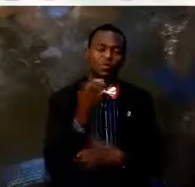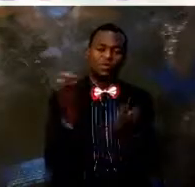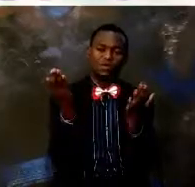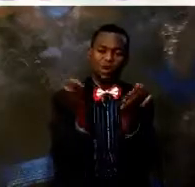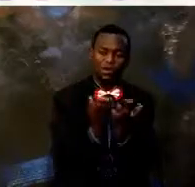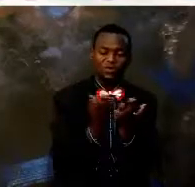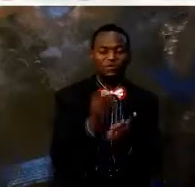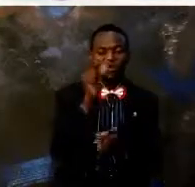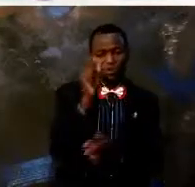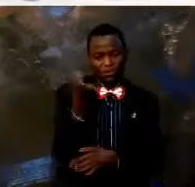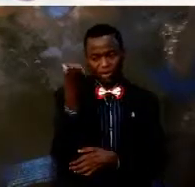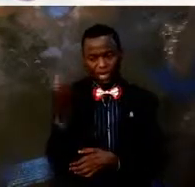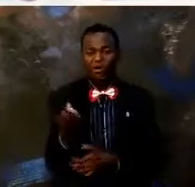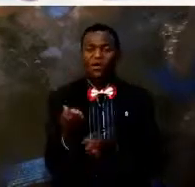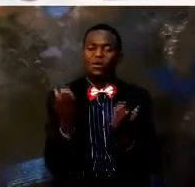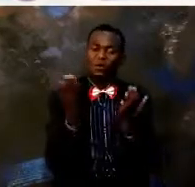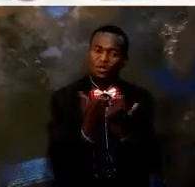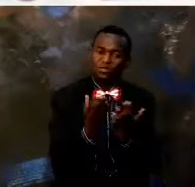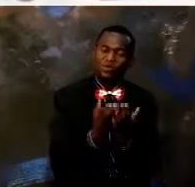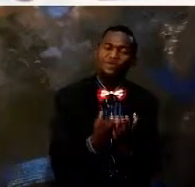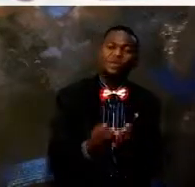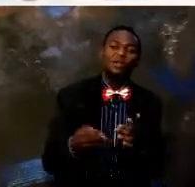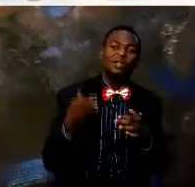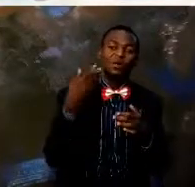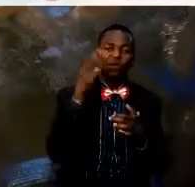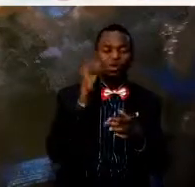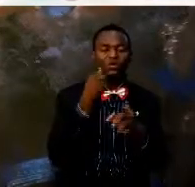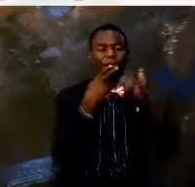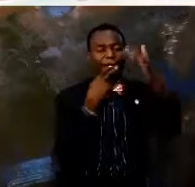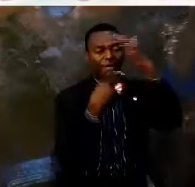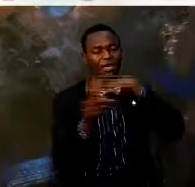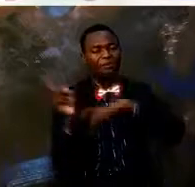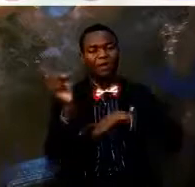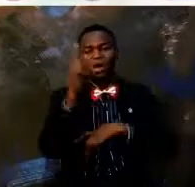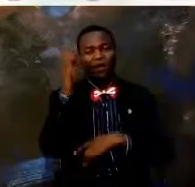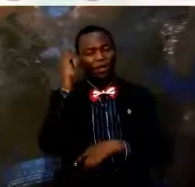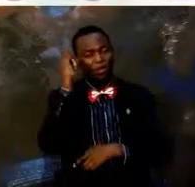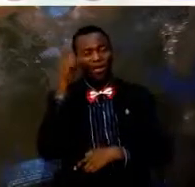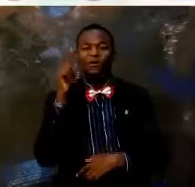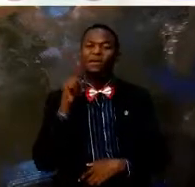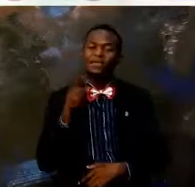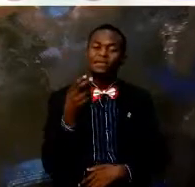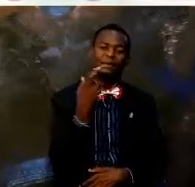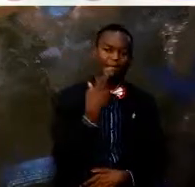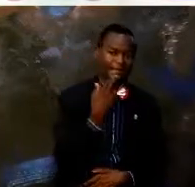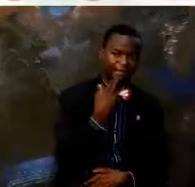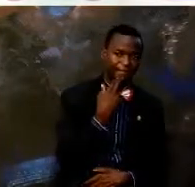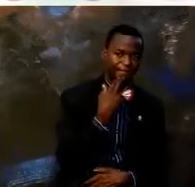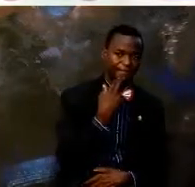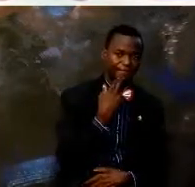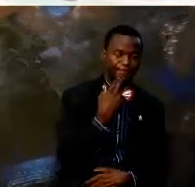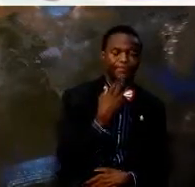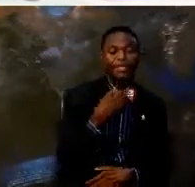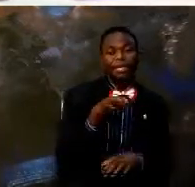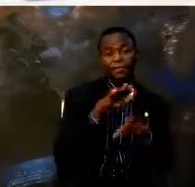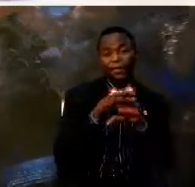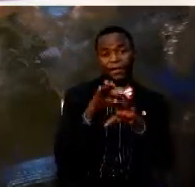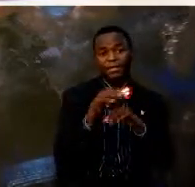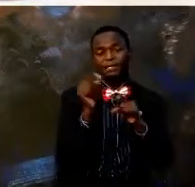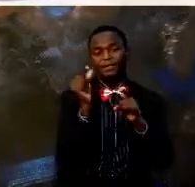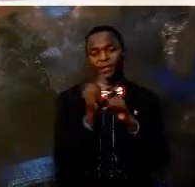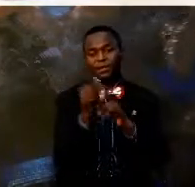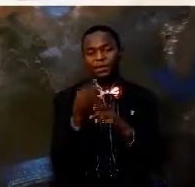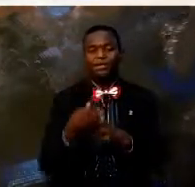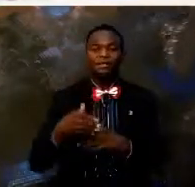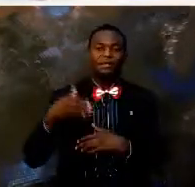wa Torah, wasomi wa unabii wa manabii ambao hawakuelewa yeye ni nani. Naona anavyoeleza maneno haya katika Injili